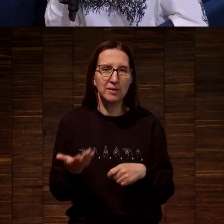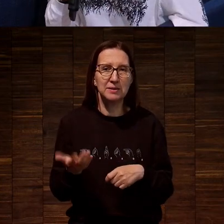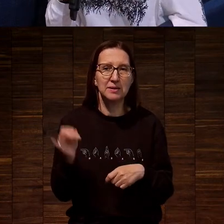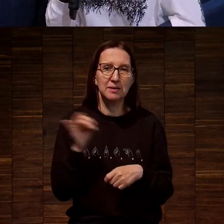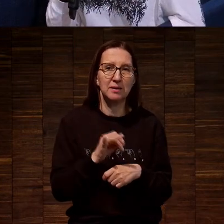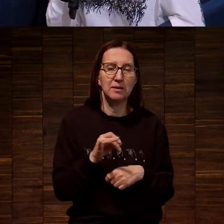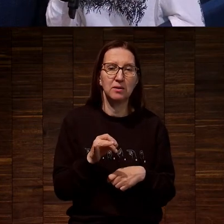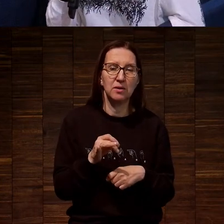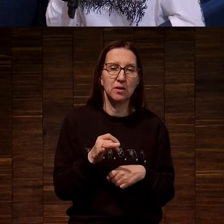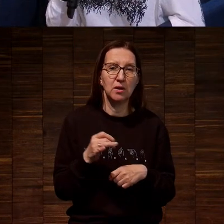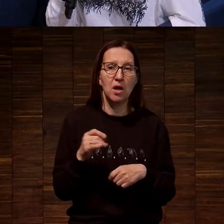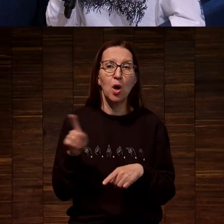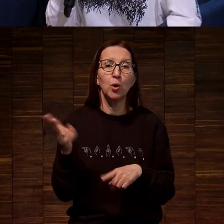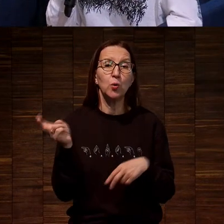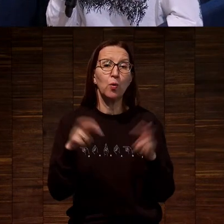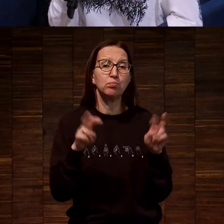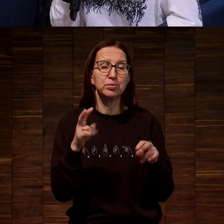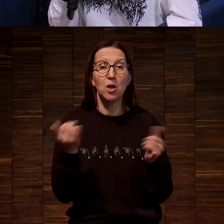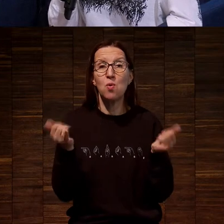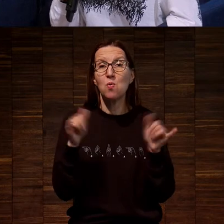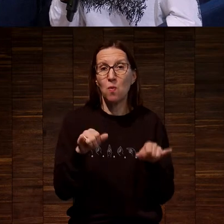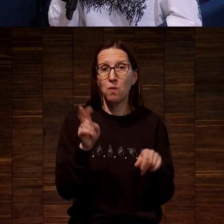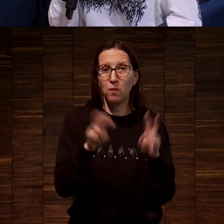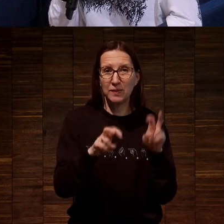у гостей, резидентов